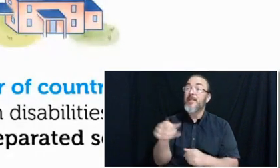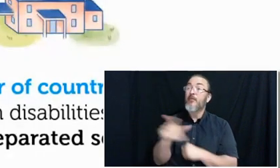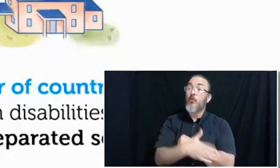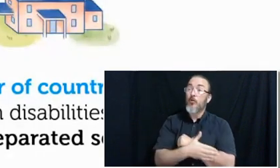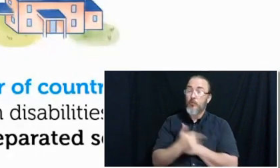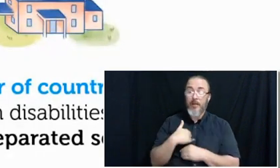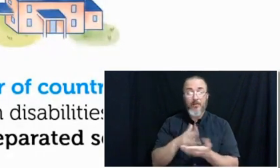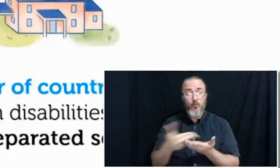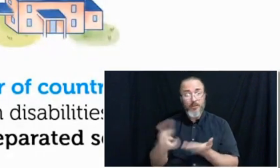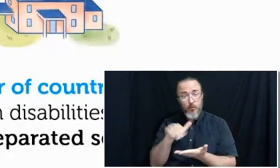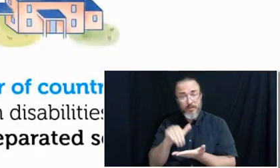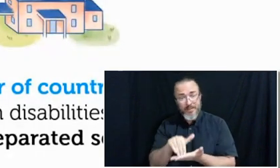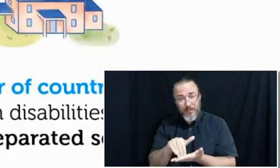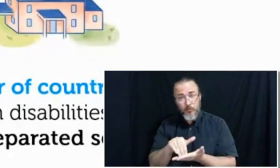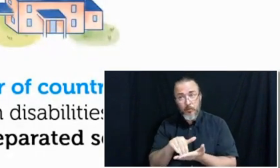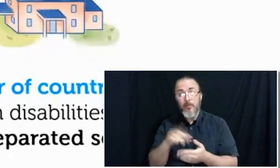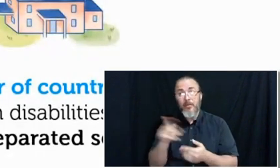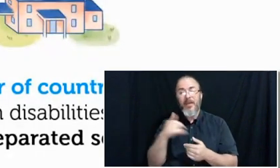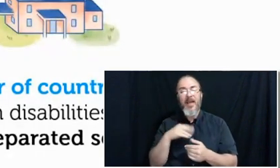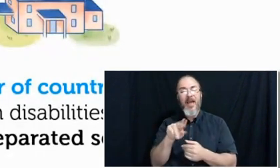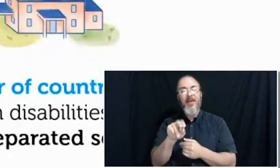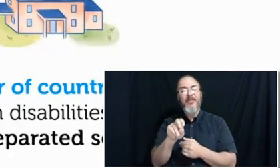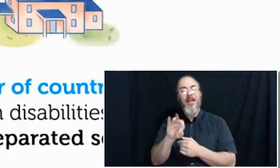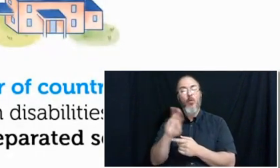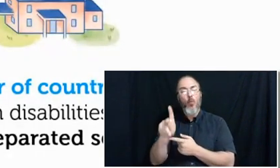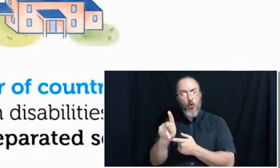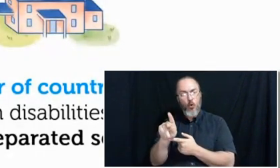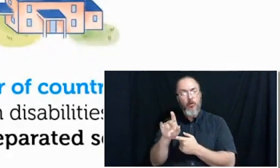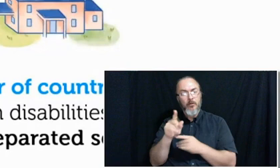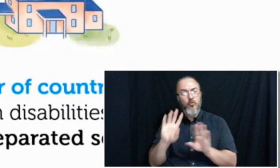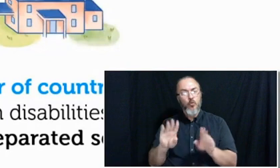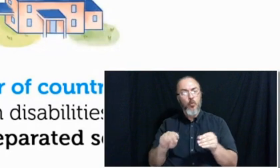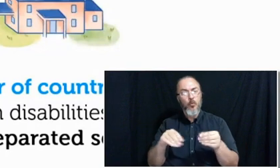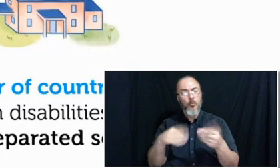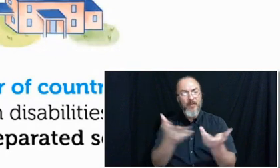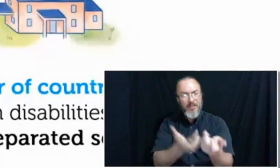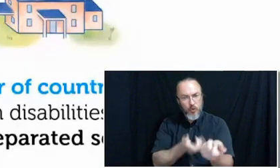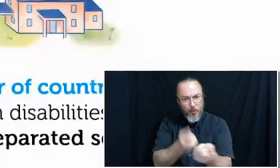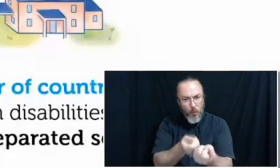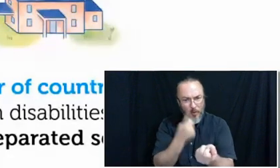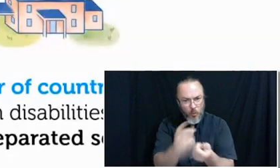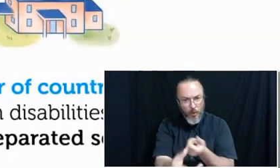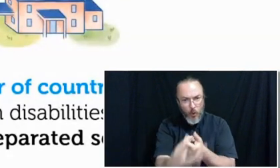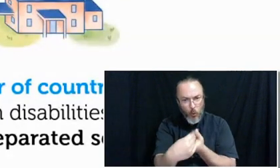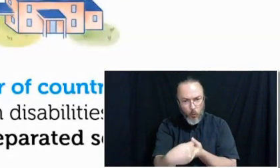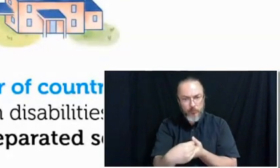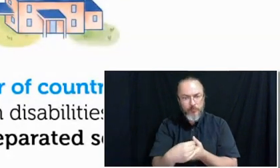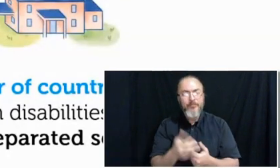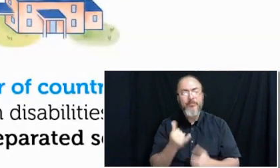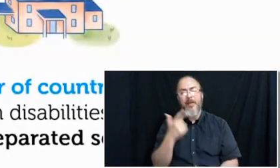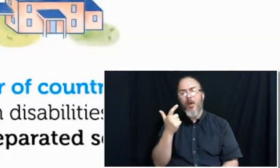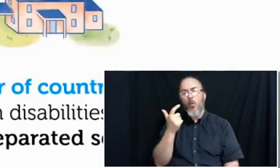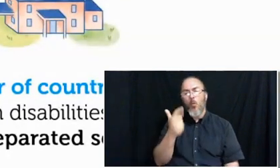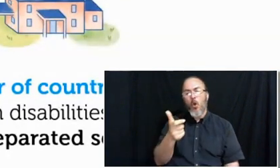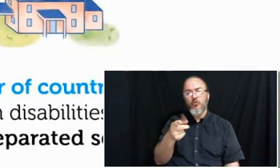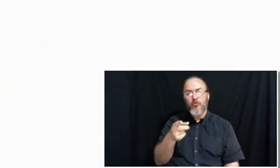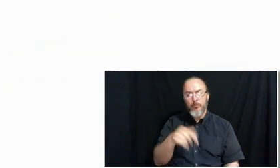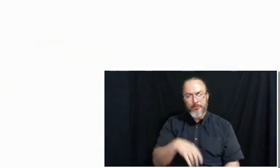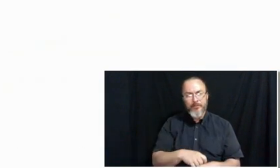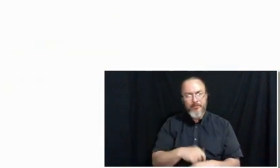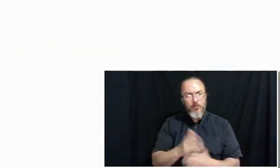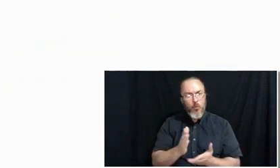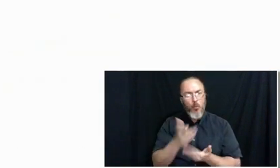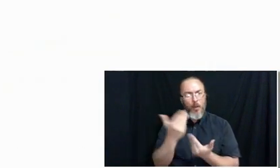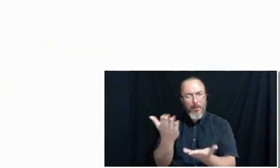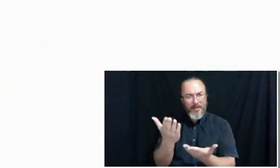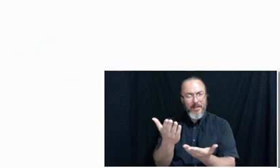les centres de ressources, des enseignants itinérants, des réseaux d'éducateurs sont utilisés pour appuyer la transition vers l'inclusion. Examinons ces recommandations du point de vue